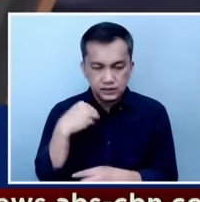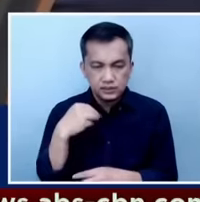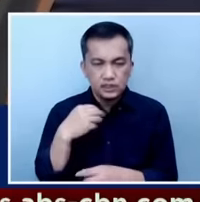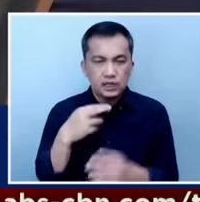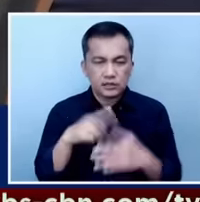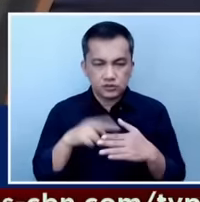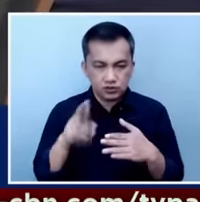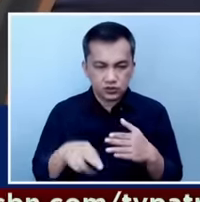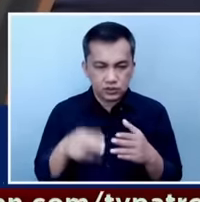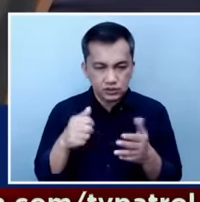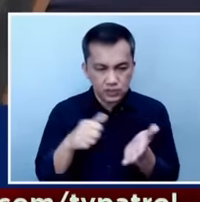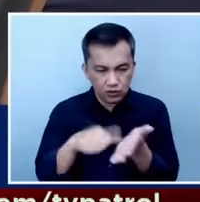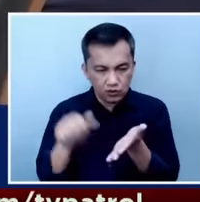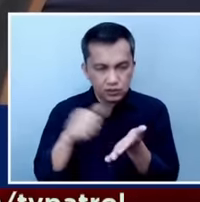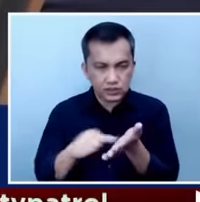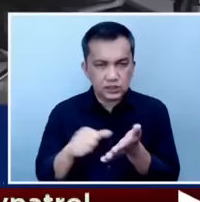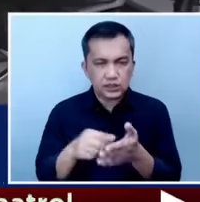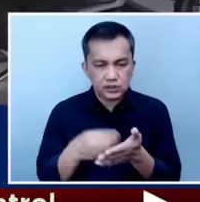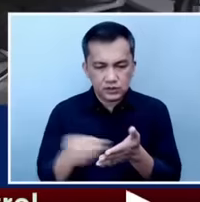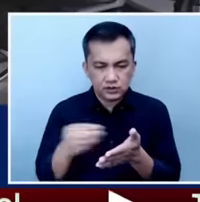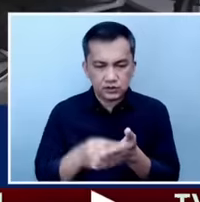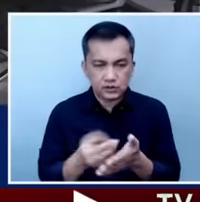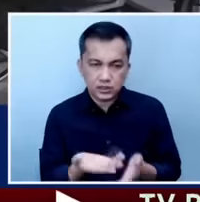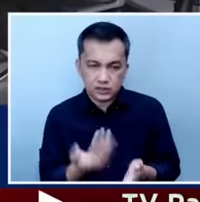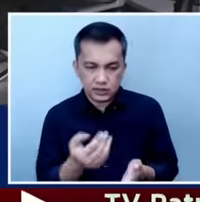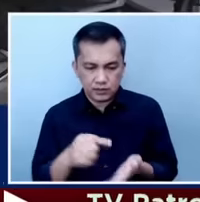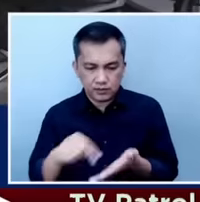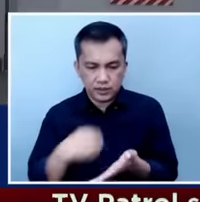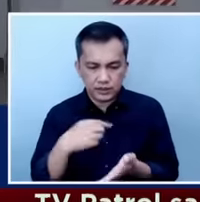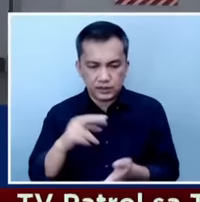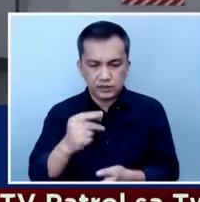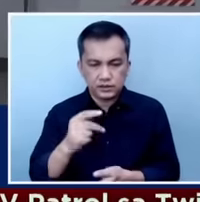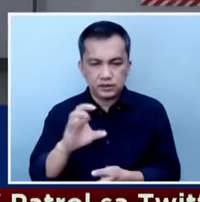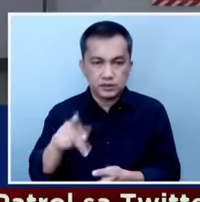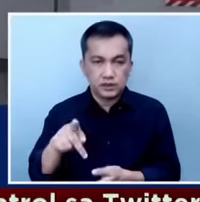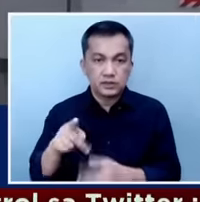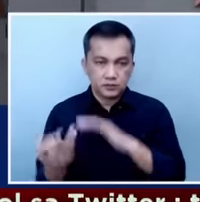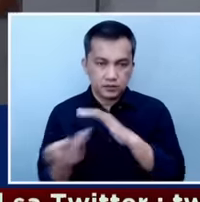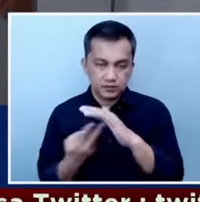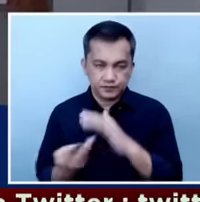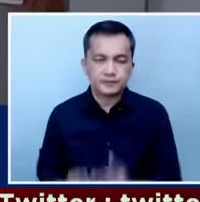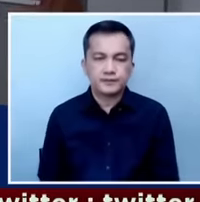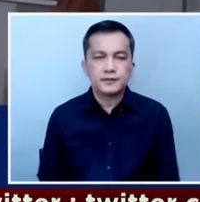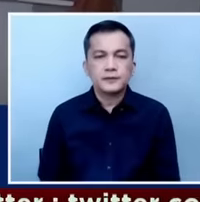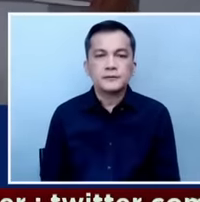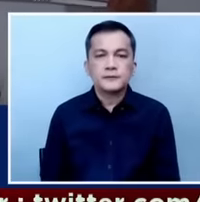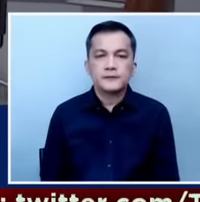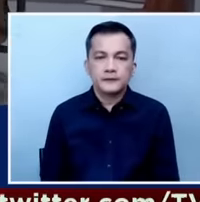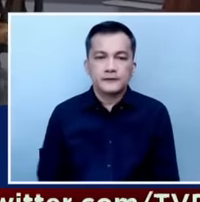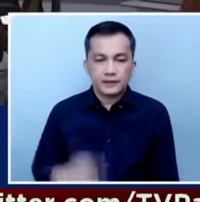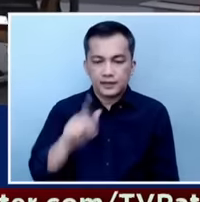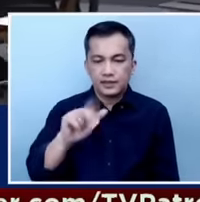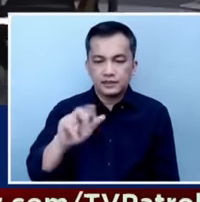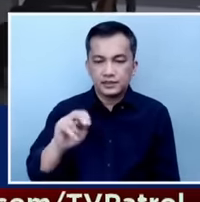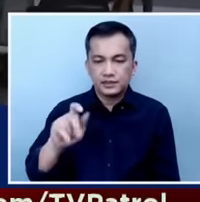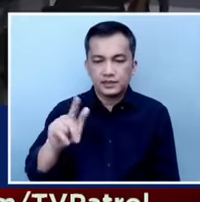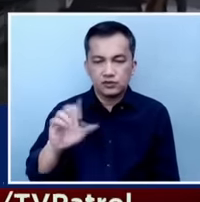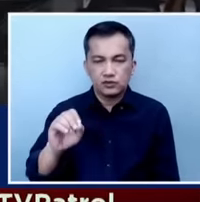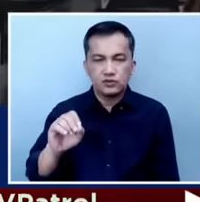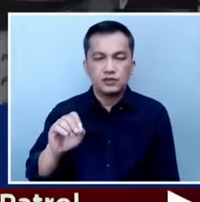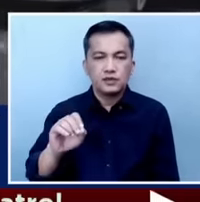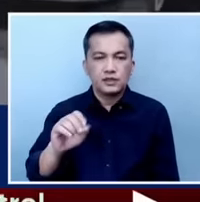at sinisingil na rate ng NGCP sa mga consumer. Alvin L. Chico, ABS-CBN